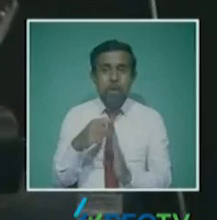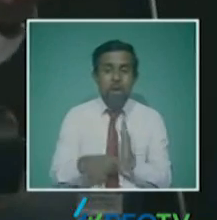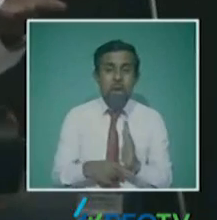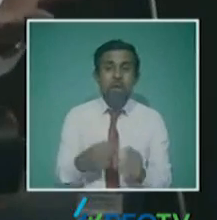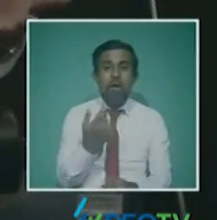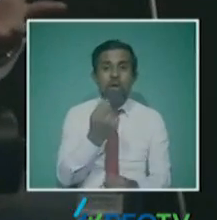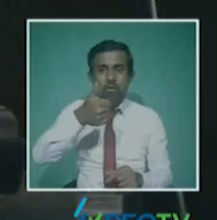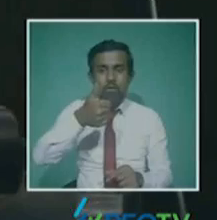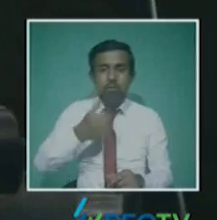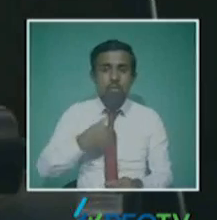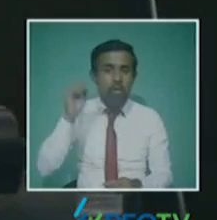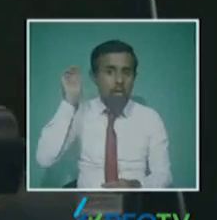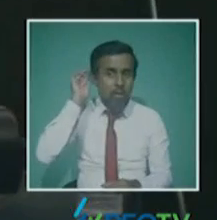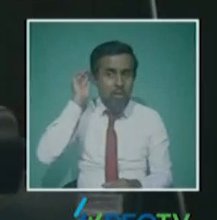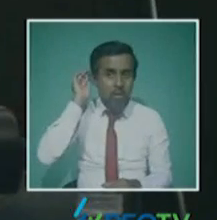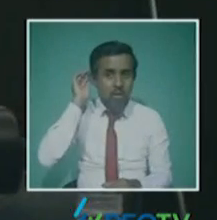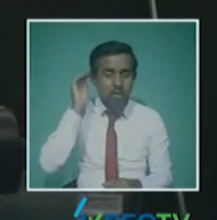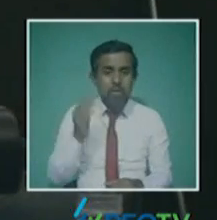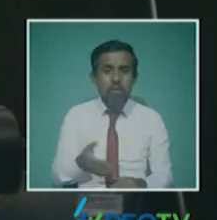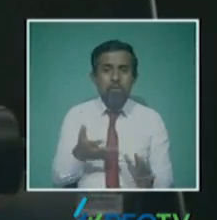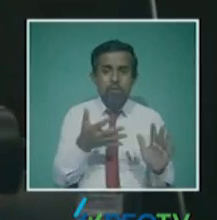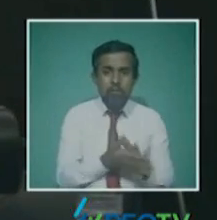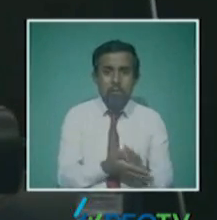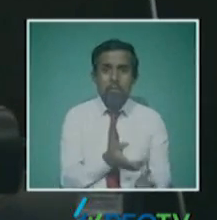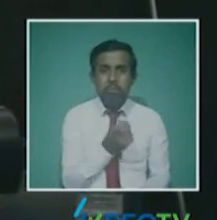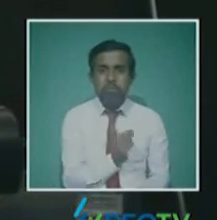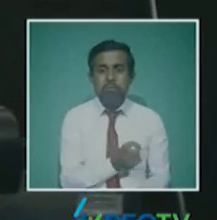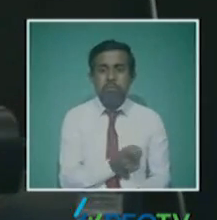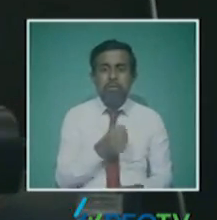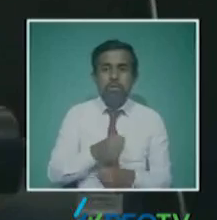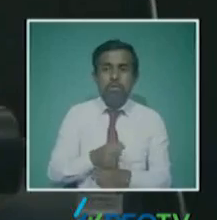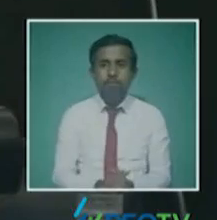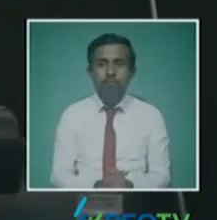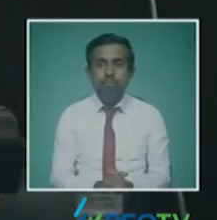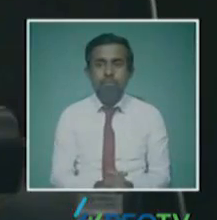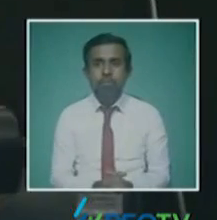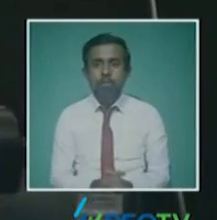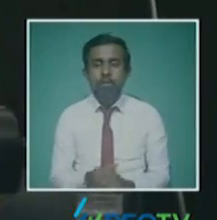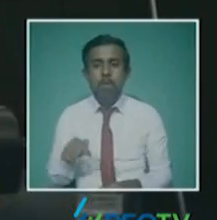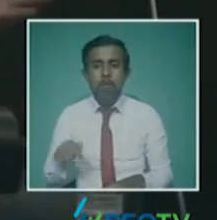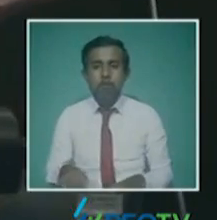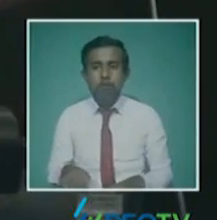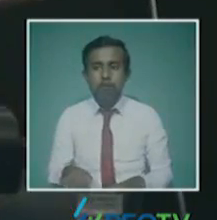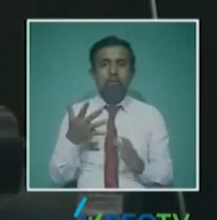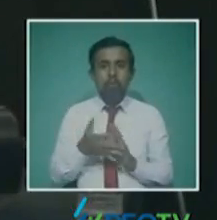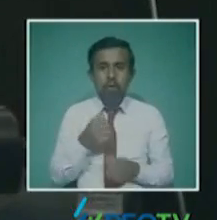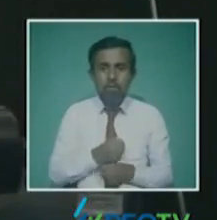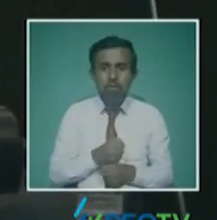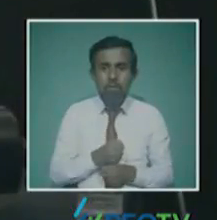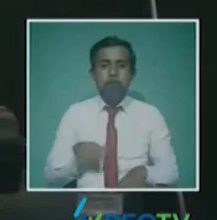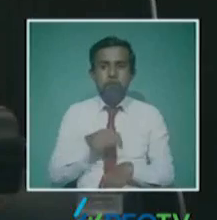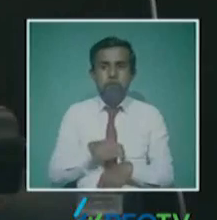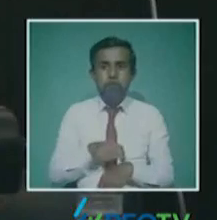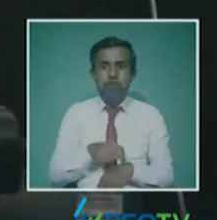ආර්ථික අපරාධයක් කරනවා. දැන් මේක වින්දිතයින් දඬුවම් ලබන රාජ්‍ය ක්‍රමයක්ද මේ තියන්නේ? මේ යකාගේ ආණ්ඩුව දැන් මේ